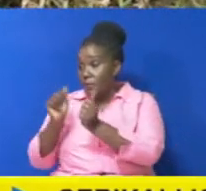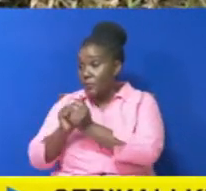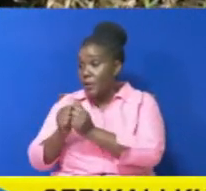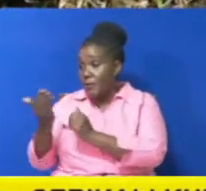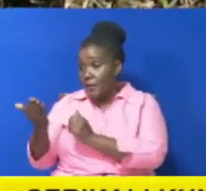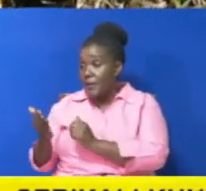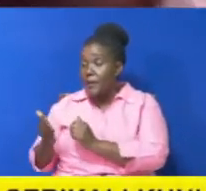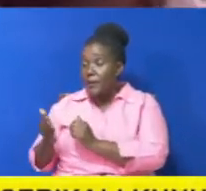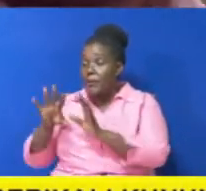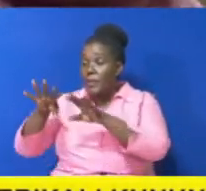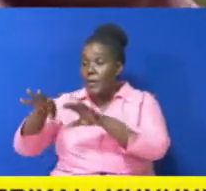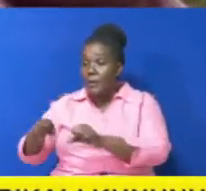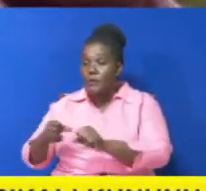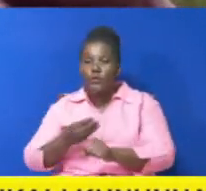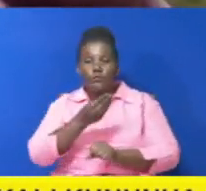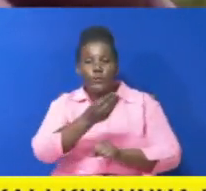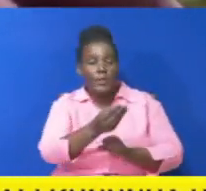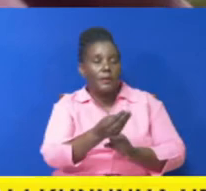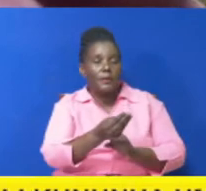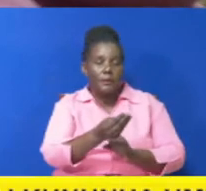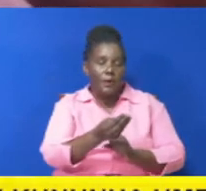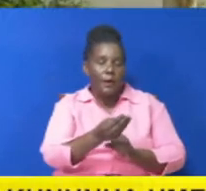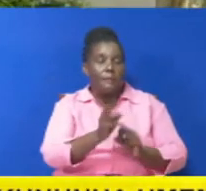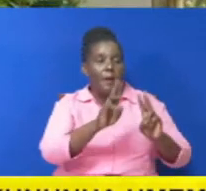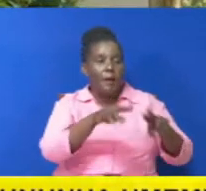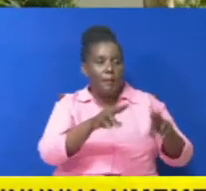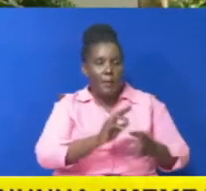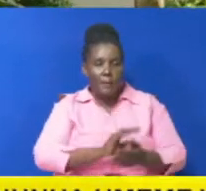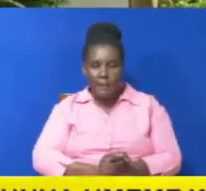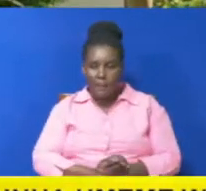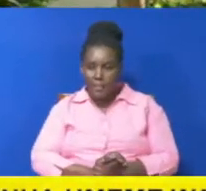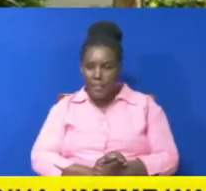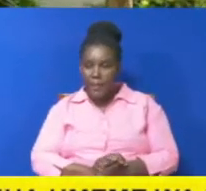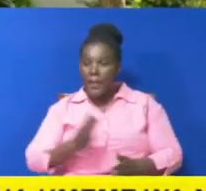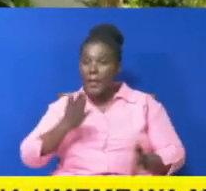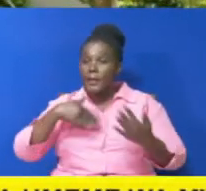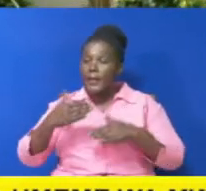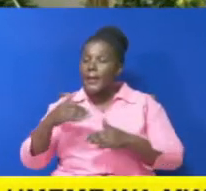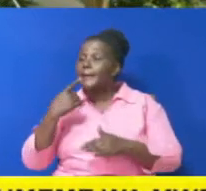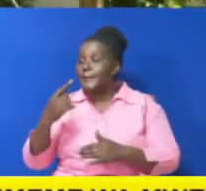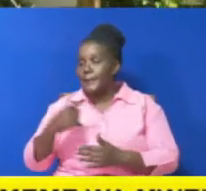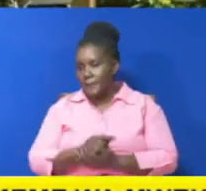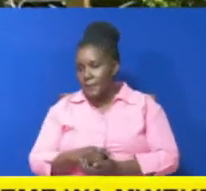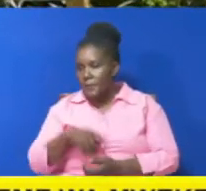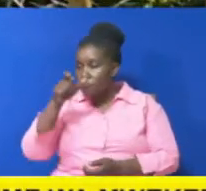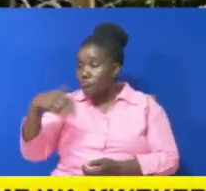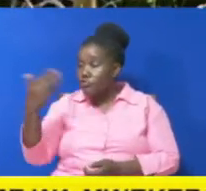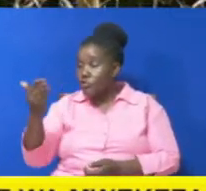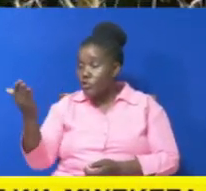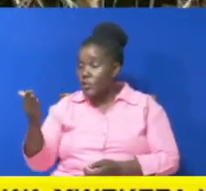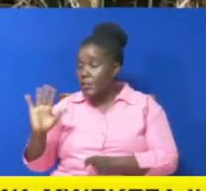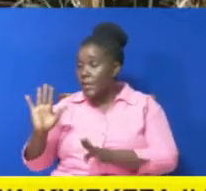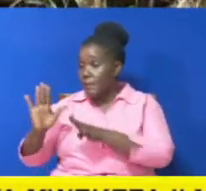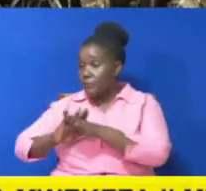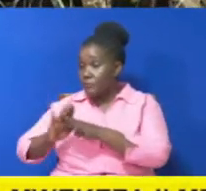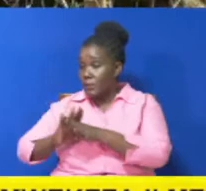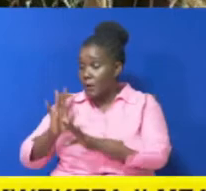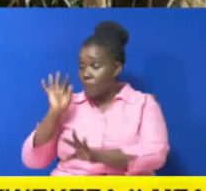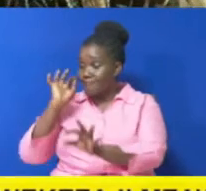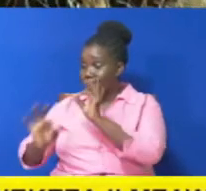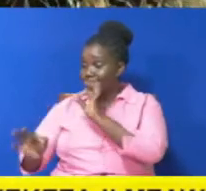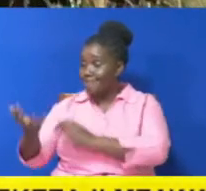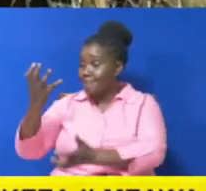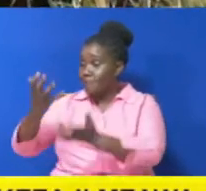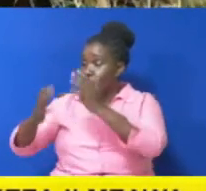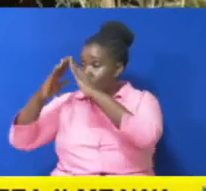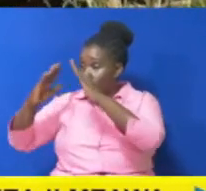kuwekwa chini ya ulinzi. Ninachotaka ukisema hapa, kila ambaye amehusika kwenye uchomaji wa nyumba,